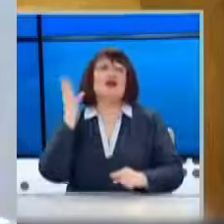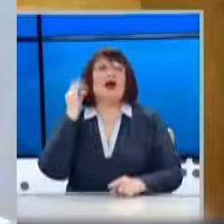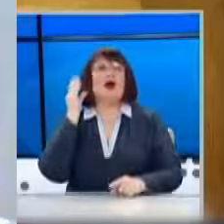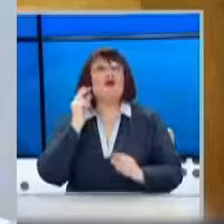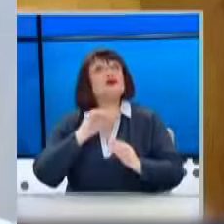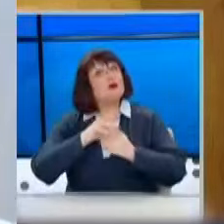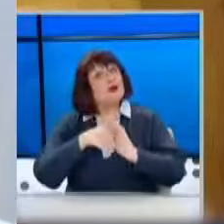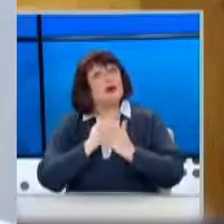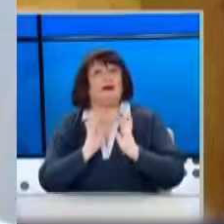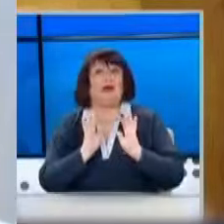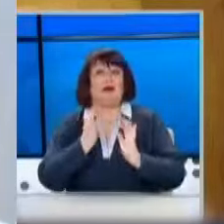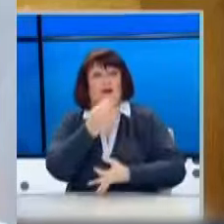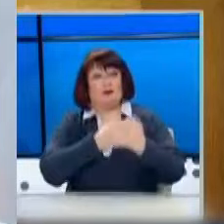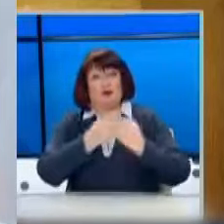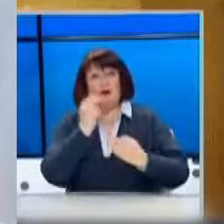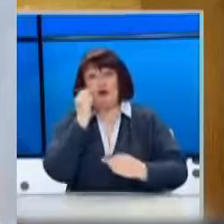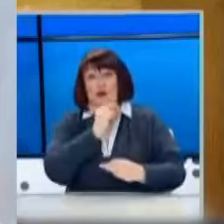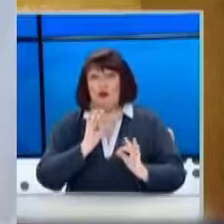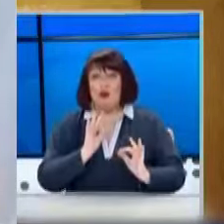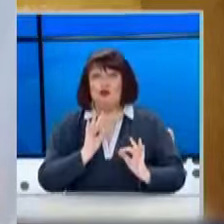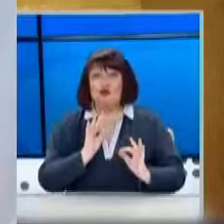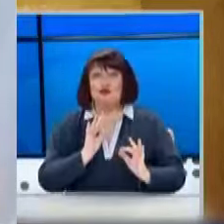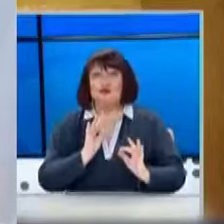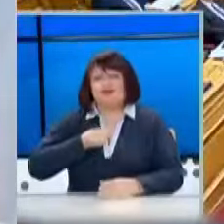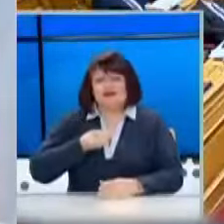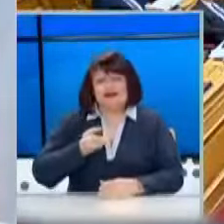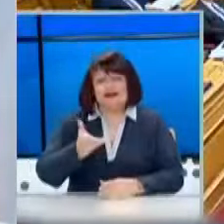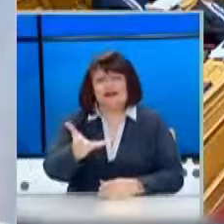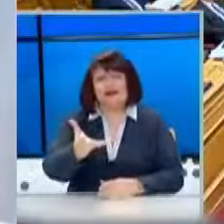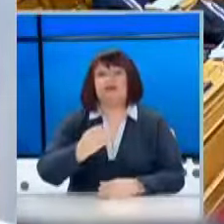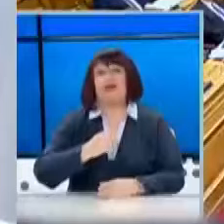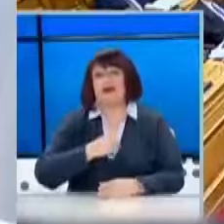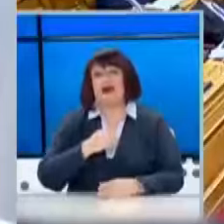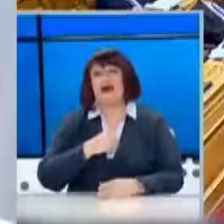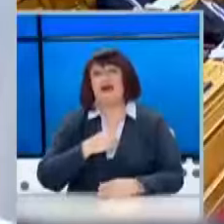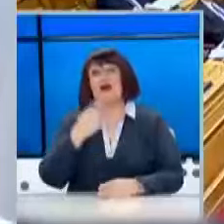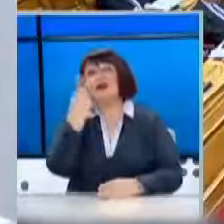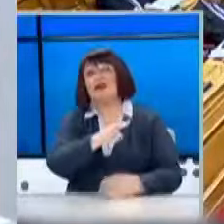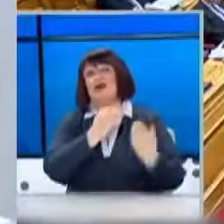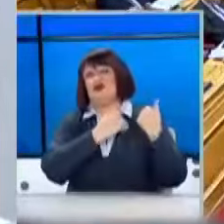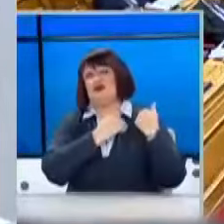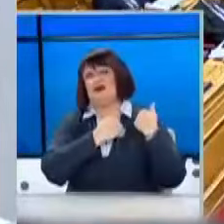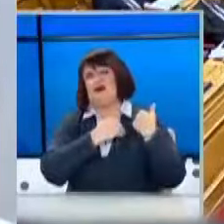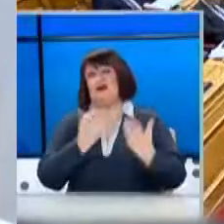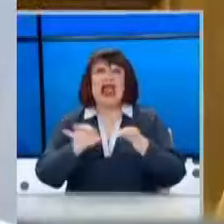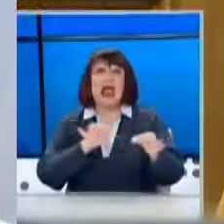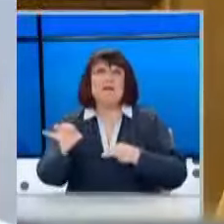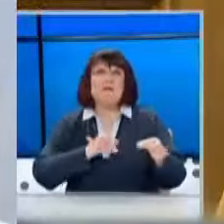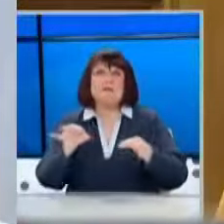λίγο πιο πέρα, δηλαδή βλέπει ότι στο άμεσο μέλλον αυτό που σήμερα εμφανίζεται